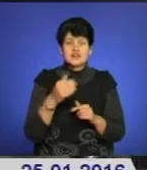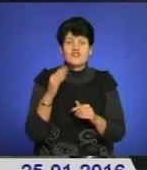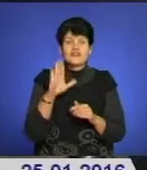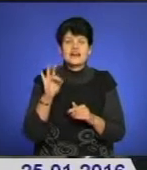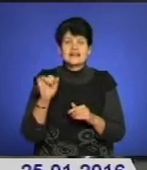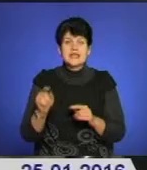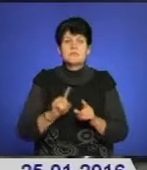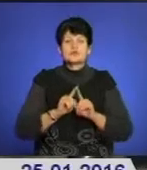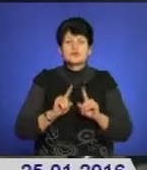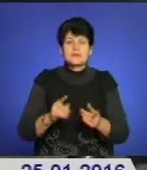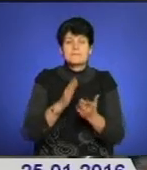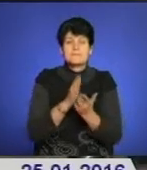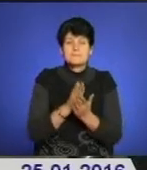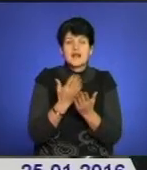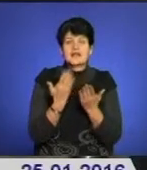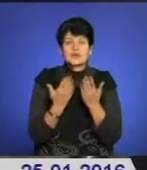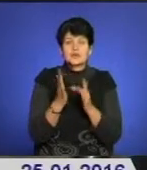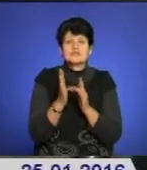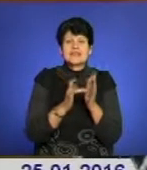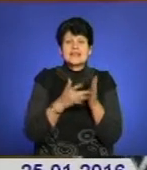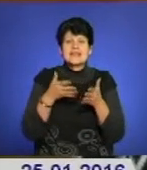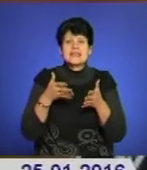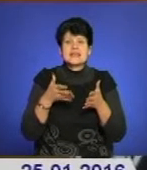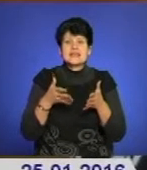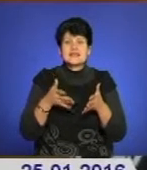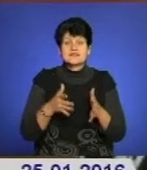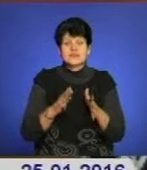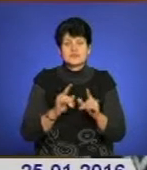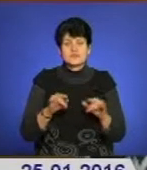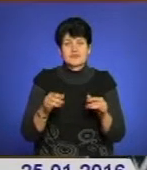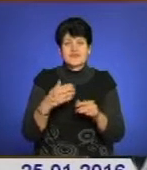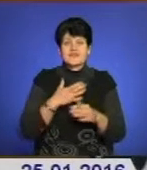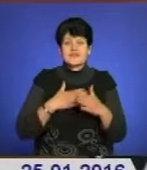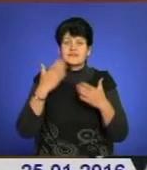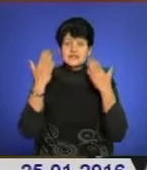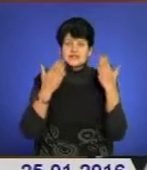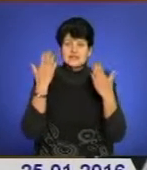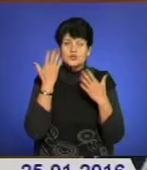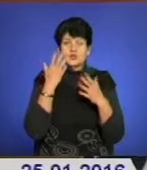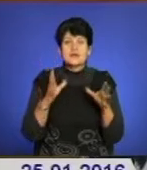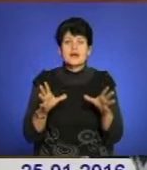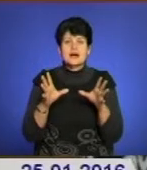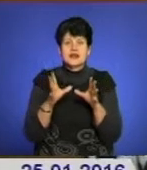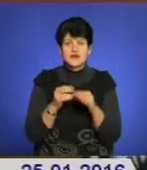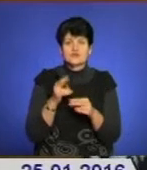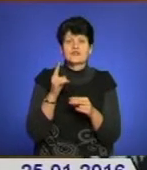якийсь особливий, він має якусь таку різдвяну місію. Найвеселіше – це коли ми разом наприкінці, як